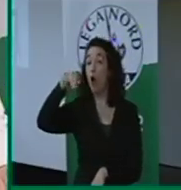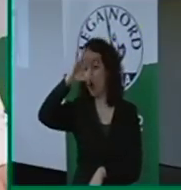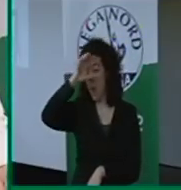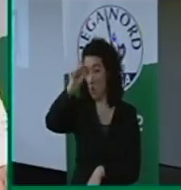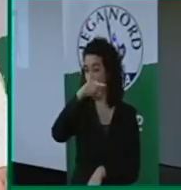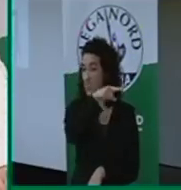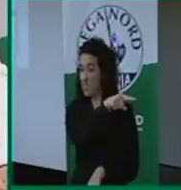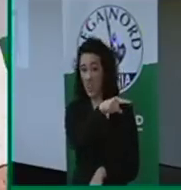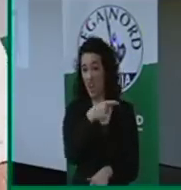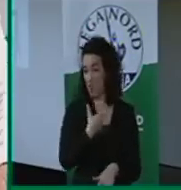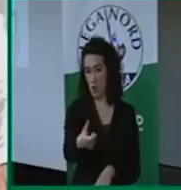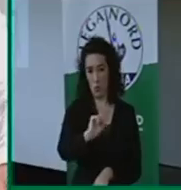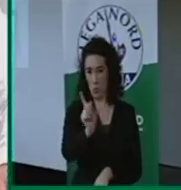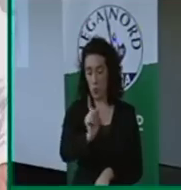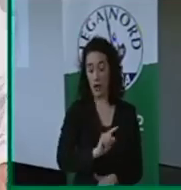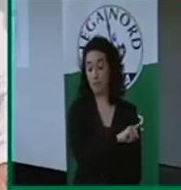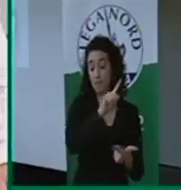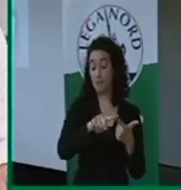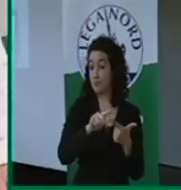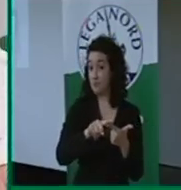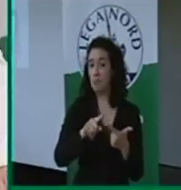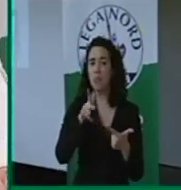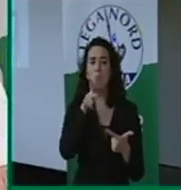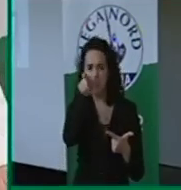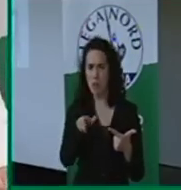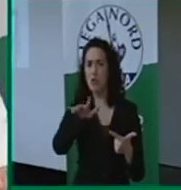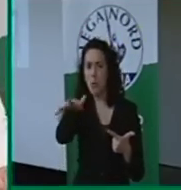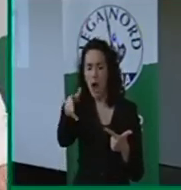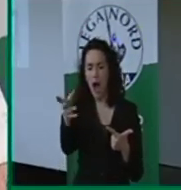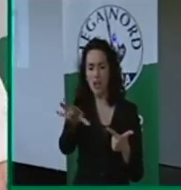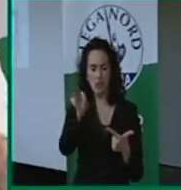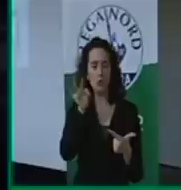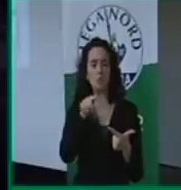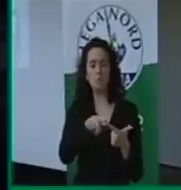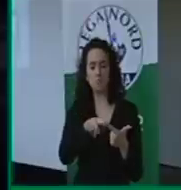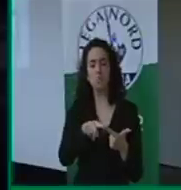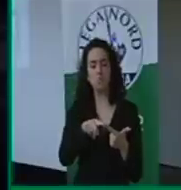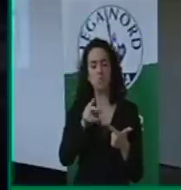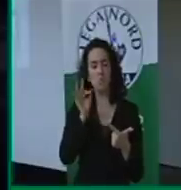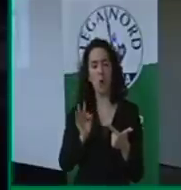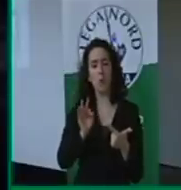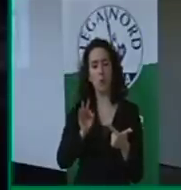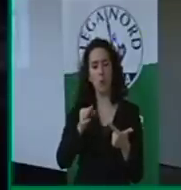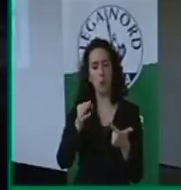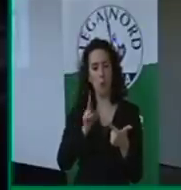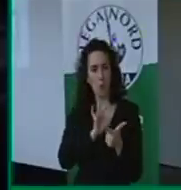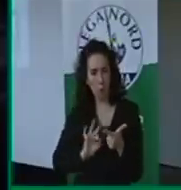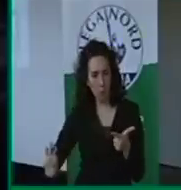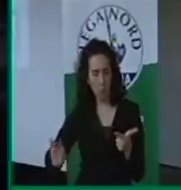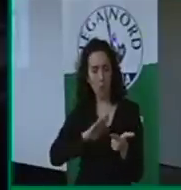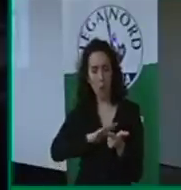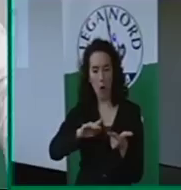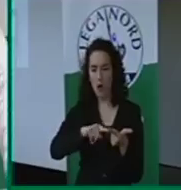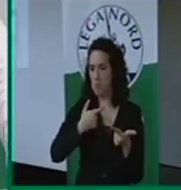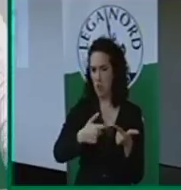tanto abbiamo provato con un altro brava persona modesto Parla bene l non è